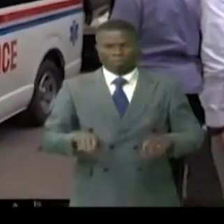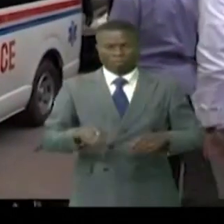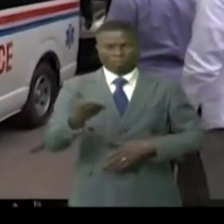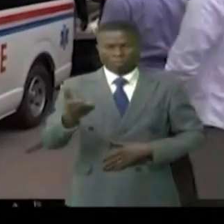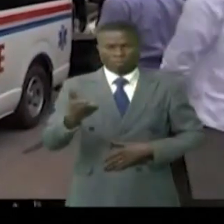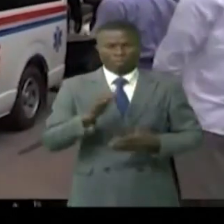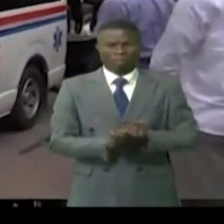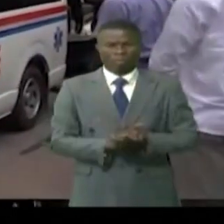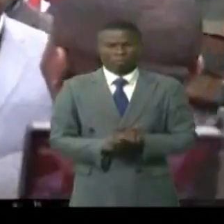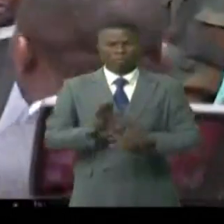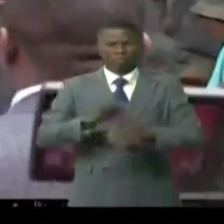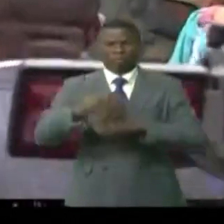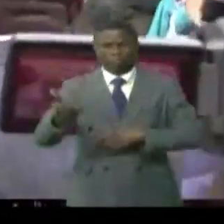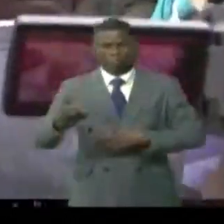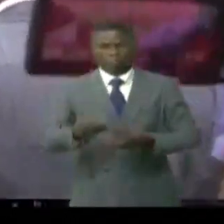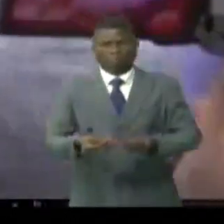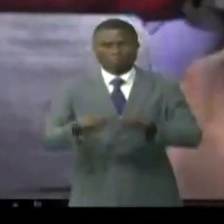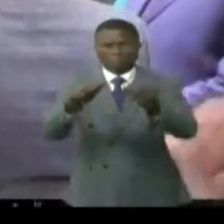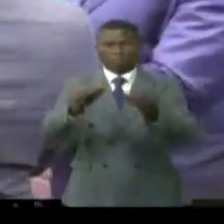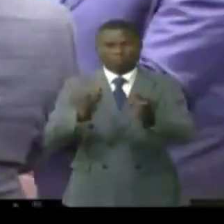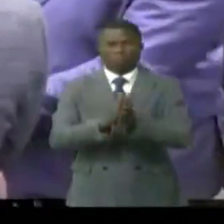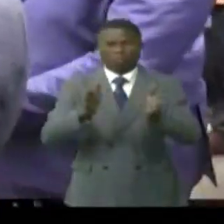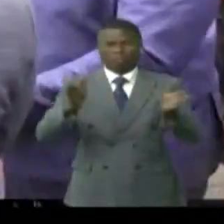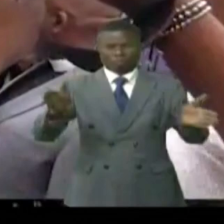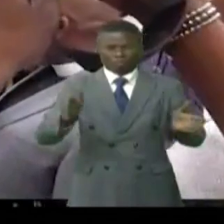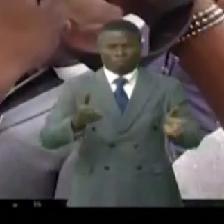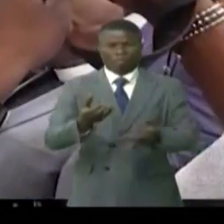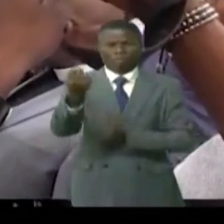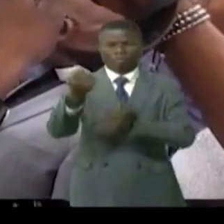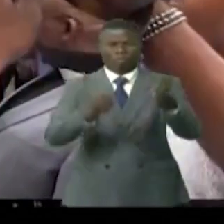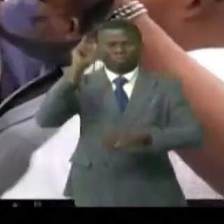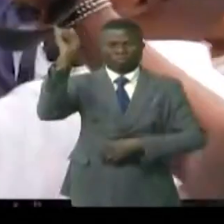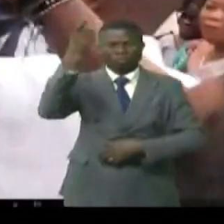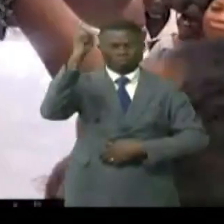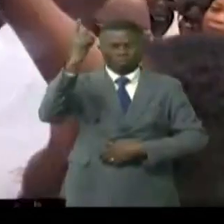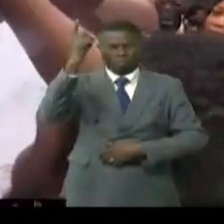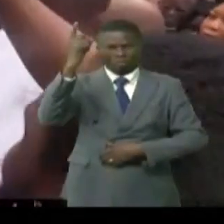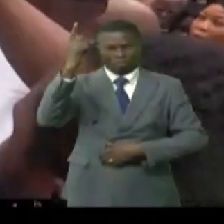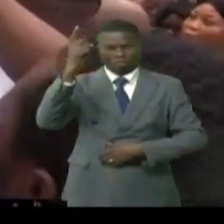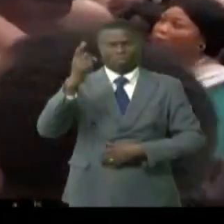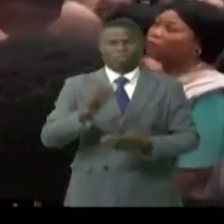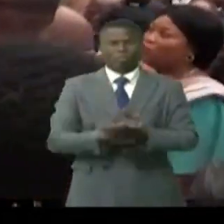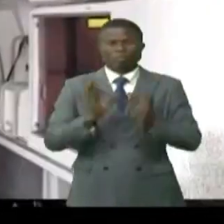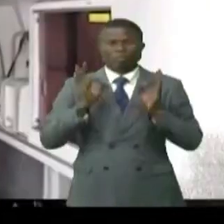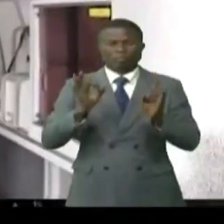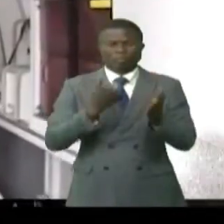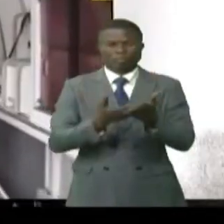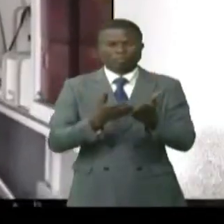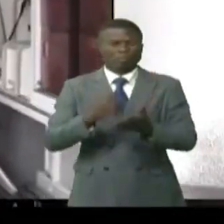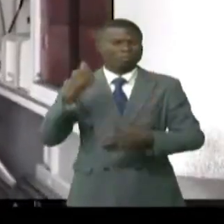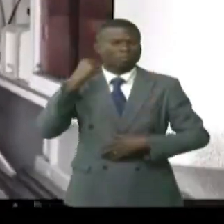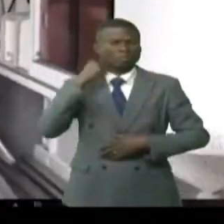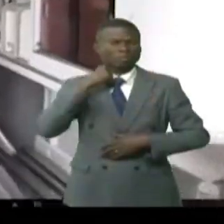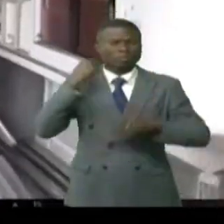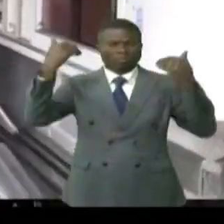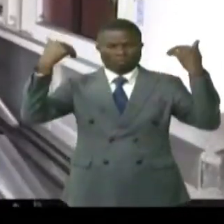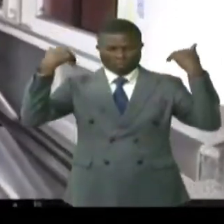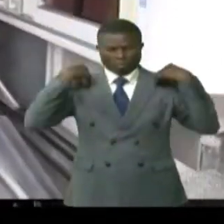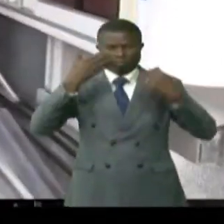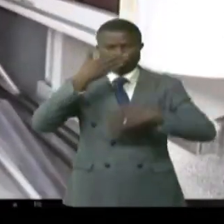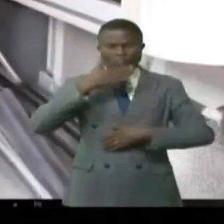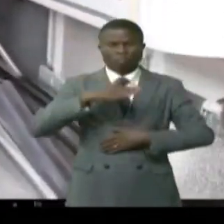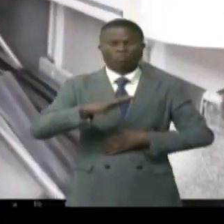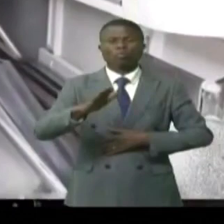Congo. Il s'en est suivi la remise officielle d'une ambulance médicalisée flambant neuve au médecin directeur du